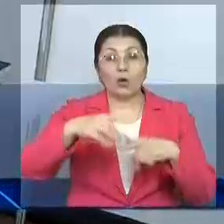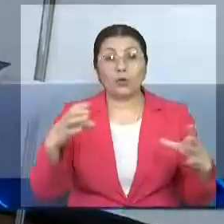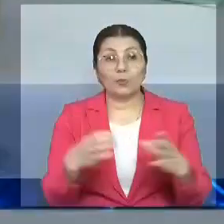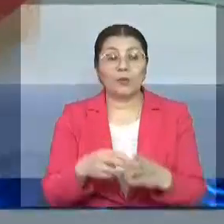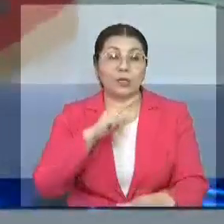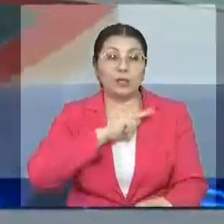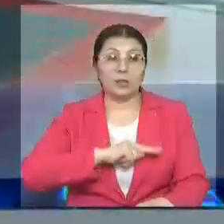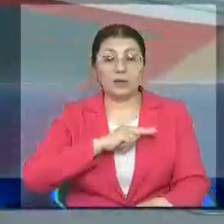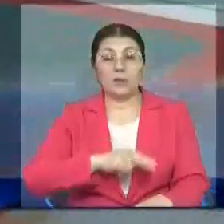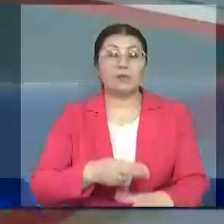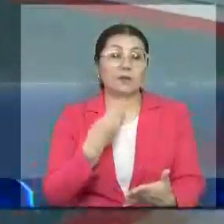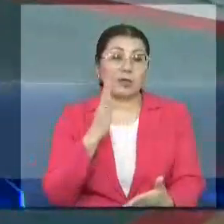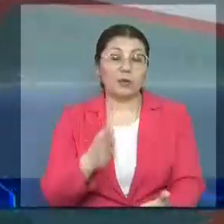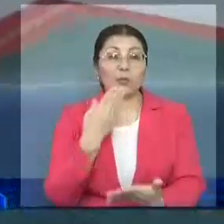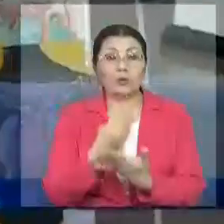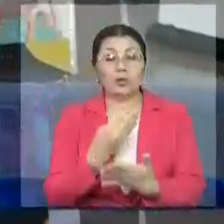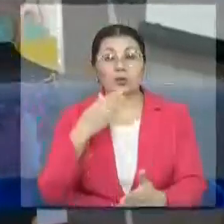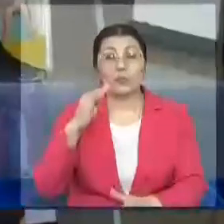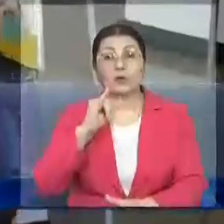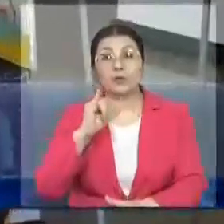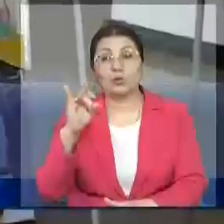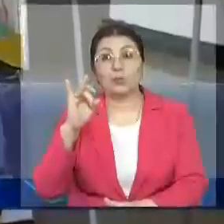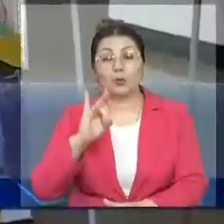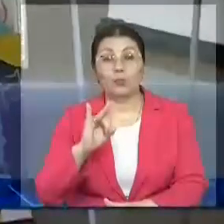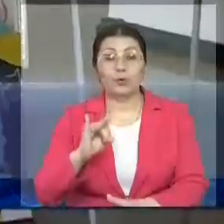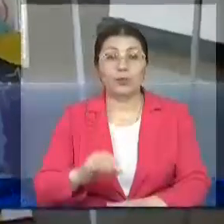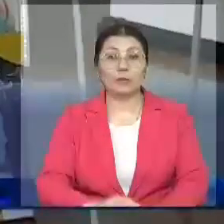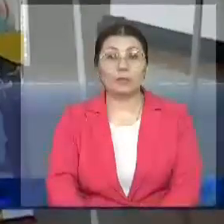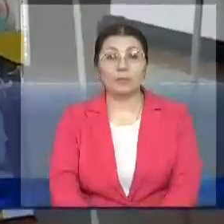работы организации будут оценены жюри. Инкара Карашаева, Душан Жасуланов, телеканал «Актобе».